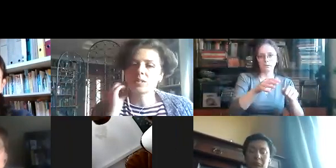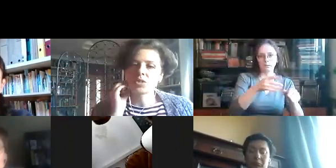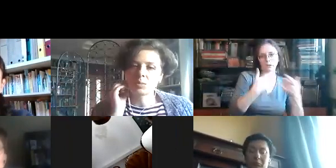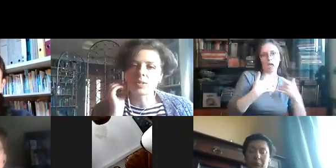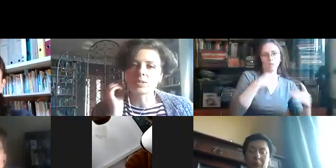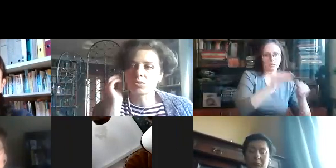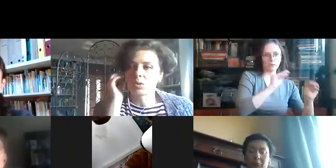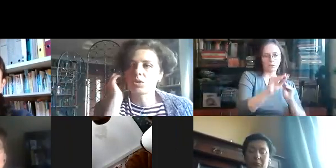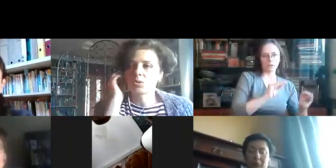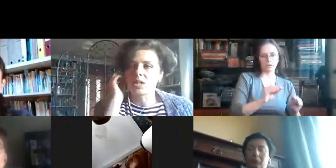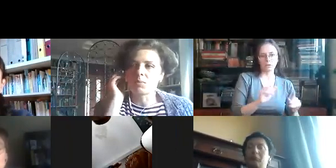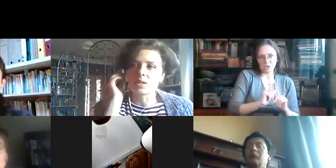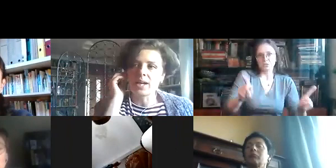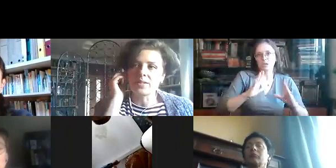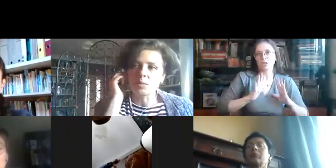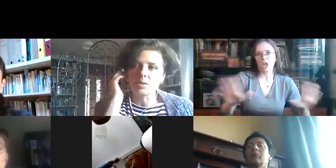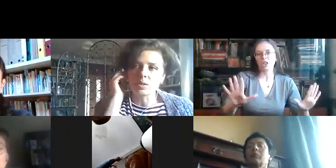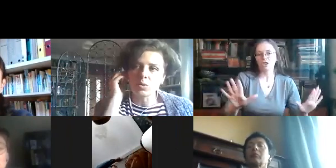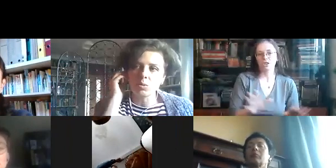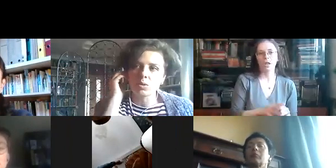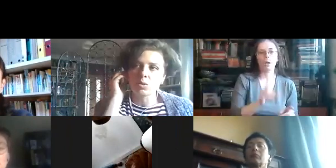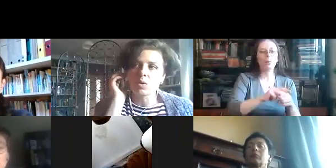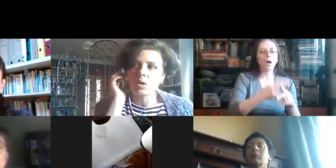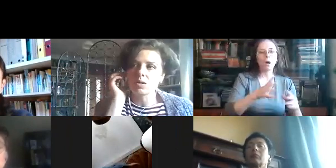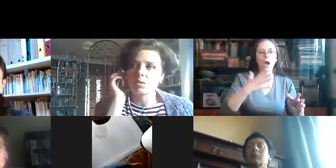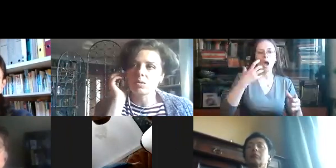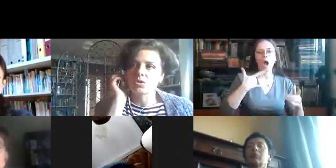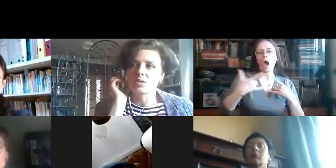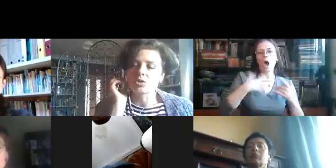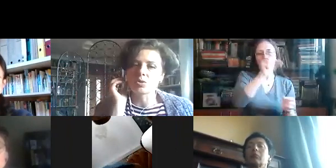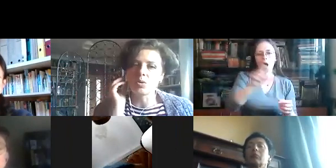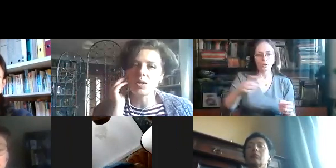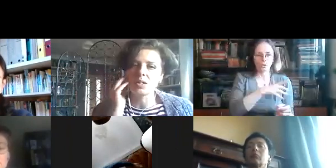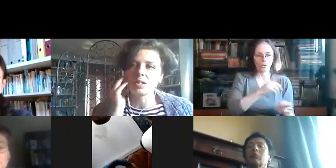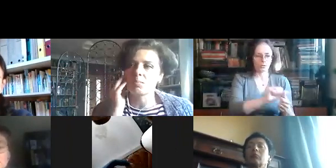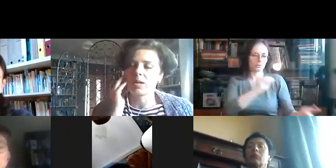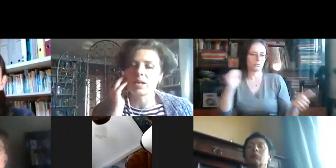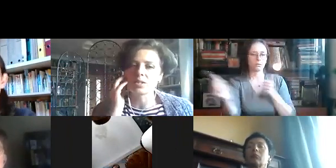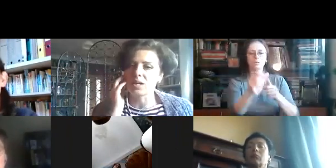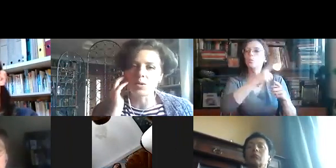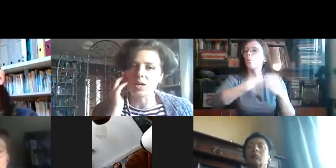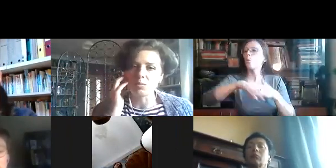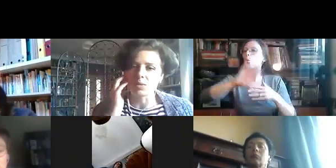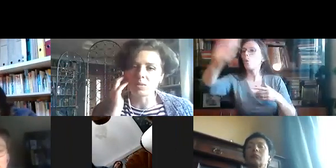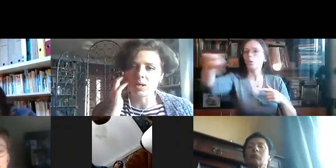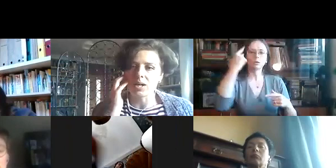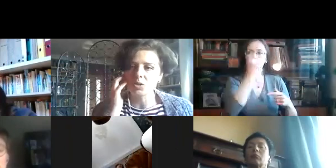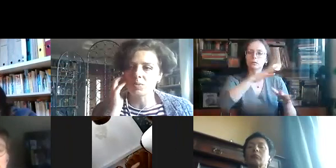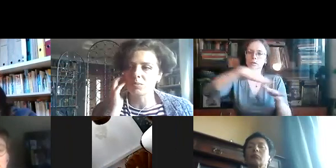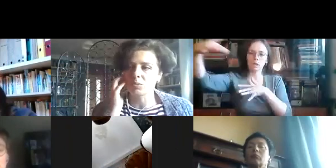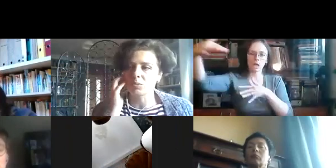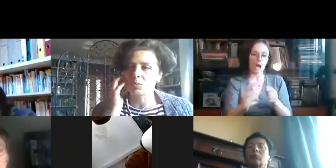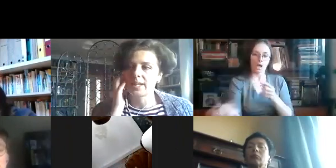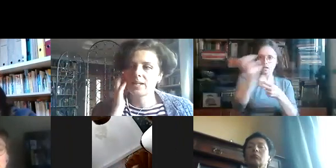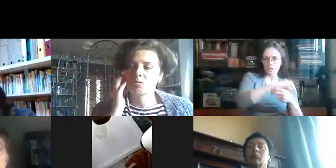собственно, вот с форум-театром сейчас произошло такое, что да, мы онлайн репетируем, но очень тяжело, и я пока не знаю, как мы это покажем,